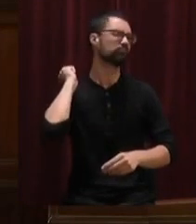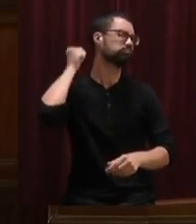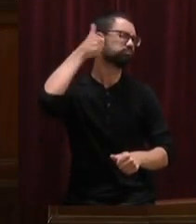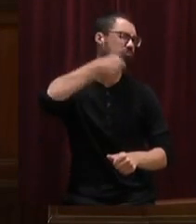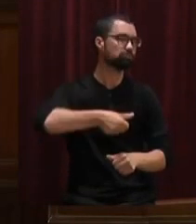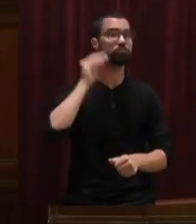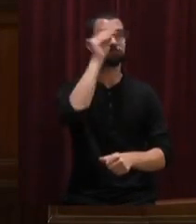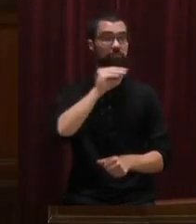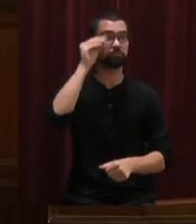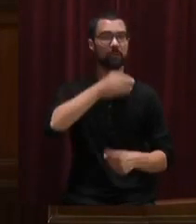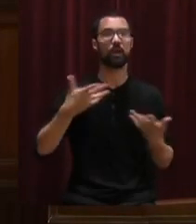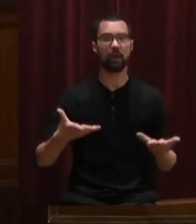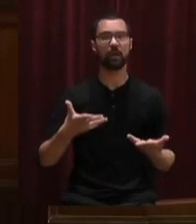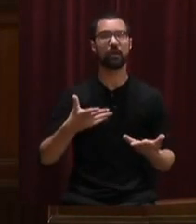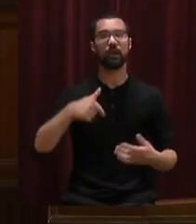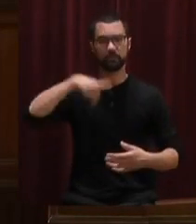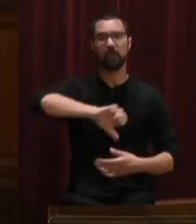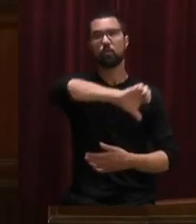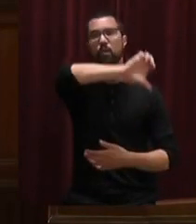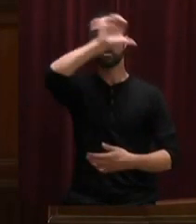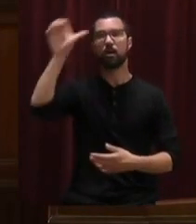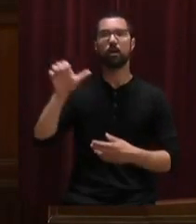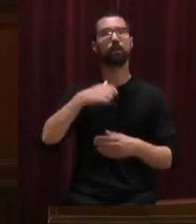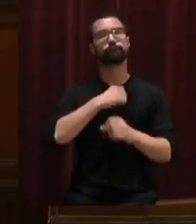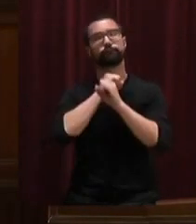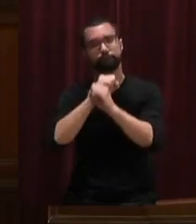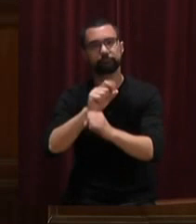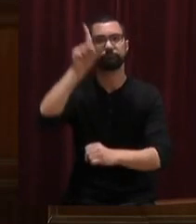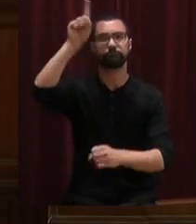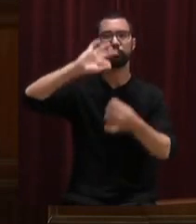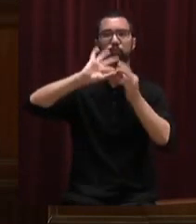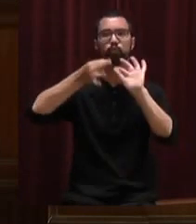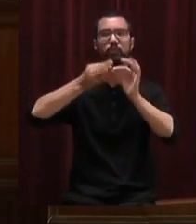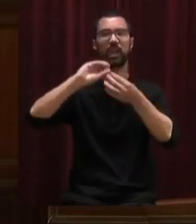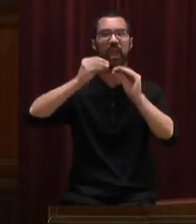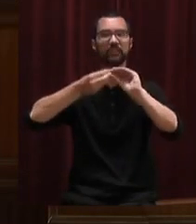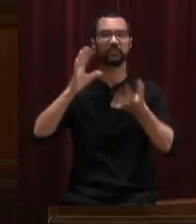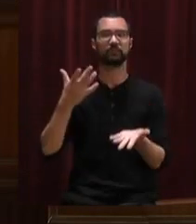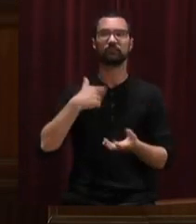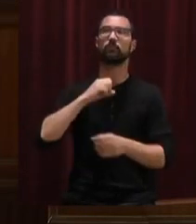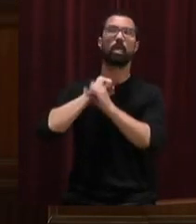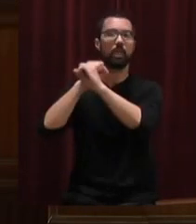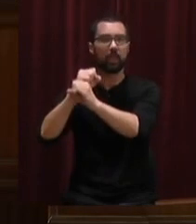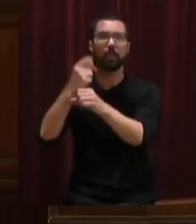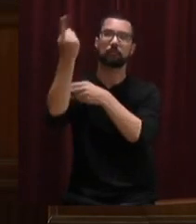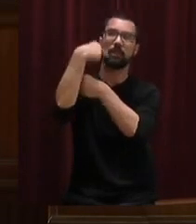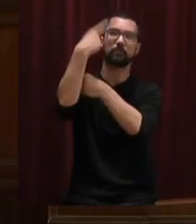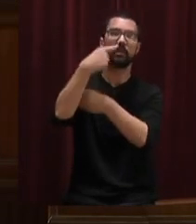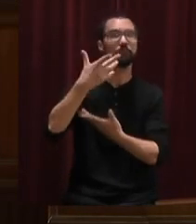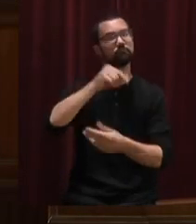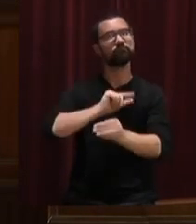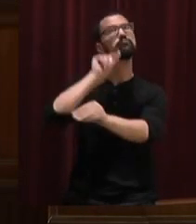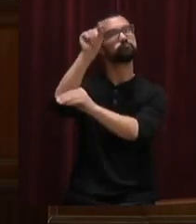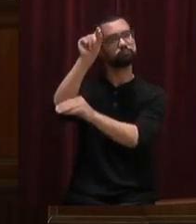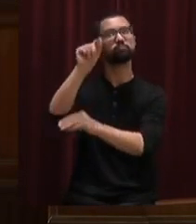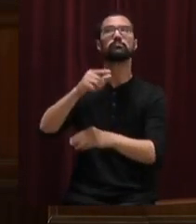de cada vegada més depenent de les decisions de Brussel·les, ha arribat l'hora que ens facem forts per negociar qüestions com les